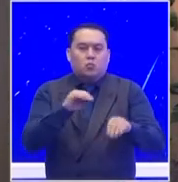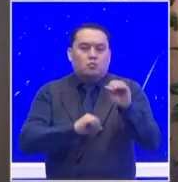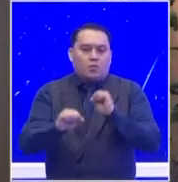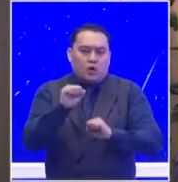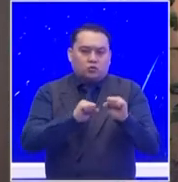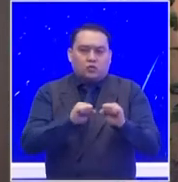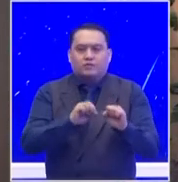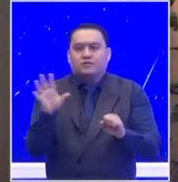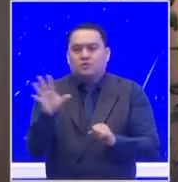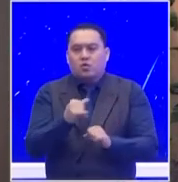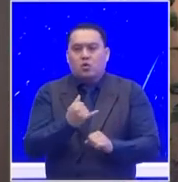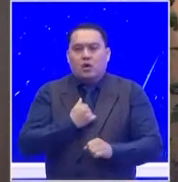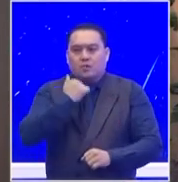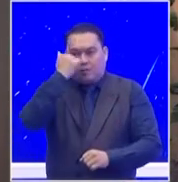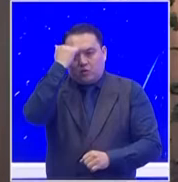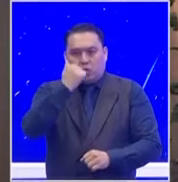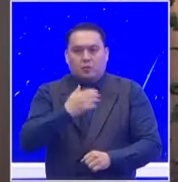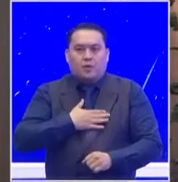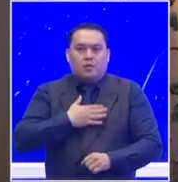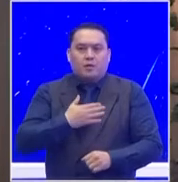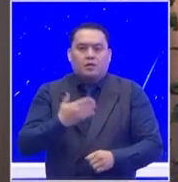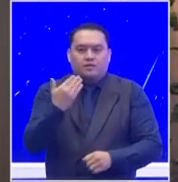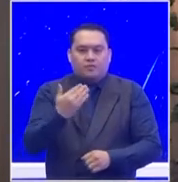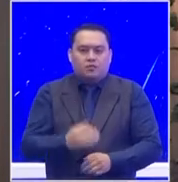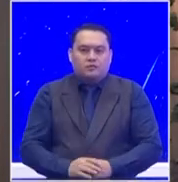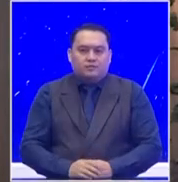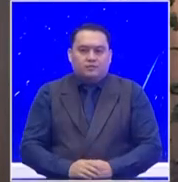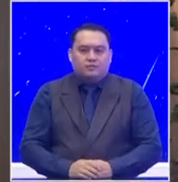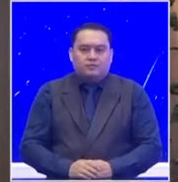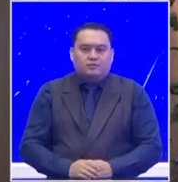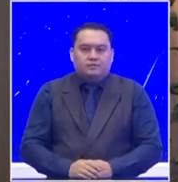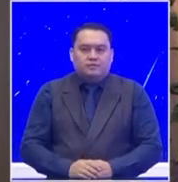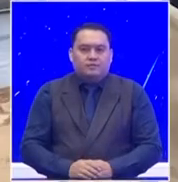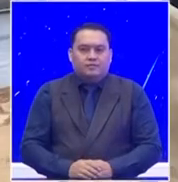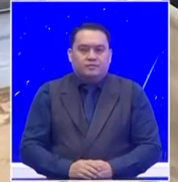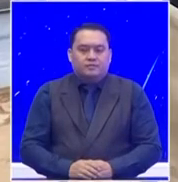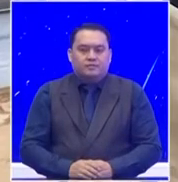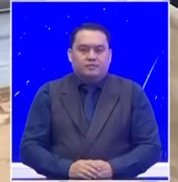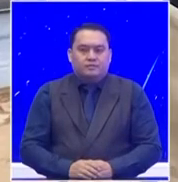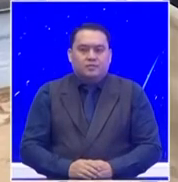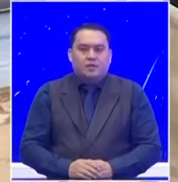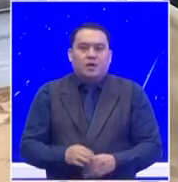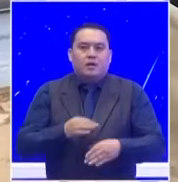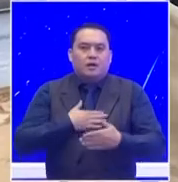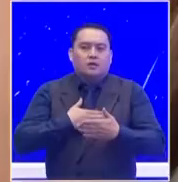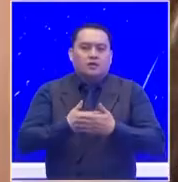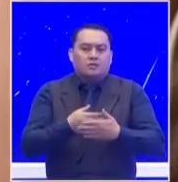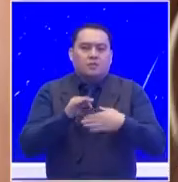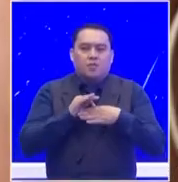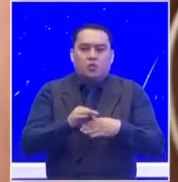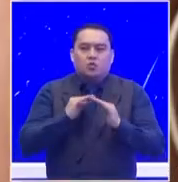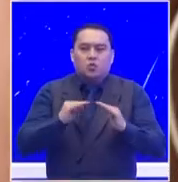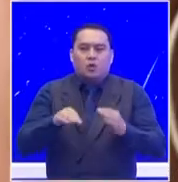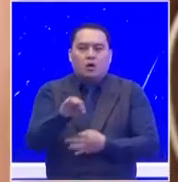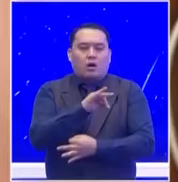посуду и сервант. Она нас отблагодарила, мы получили ее благословение. Идти в ногу со временем воспитанникам детского